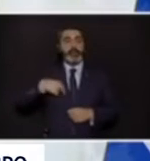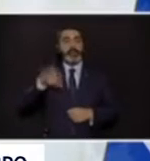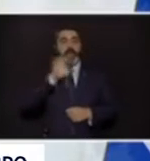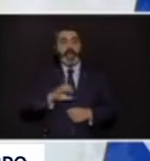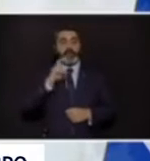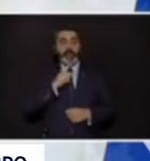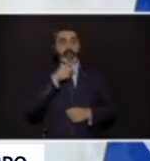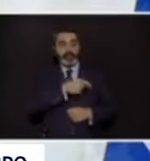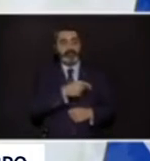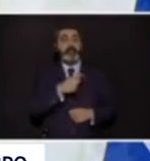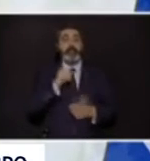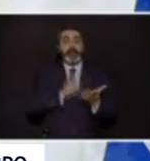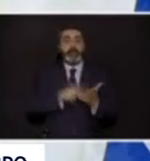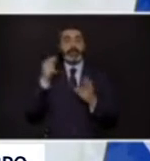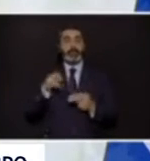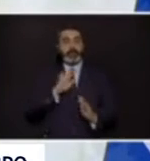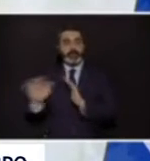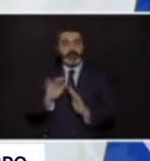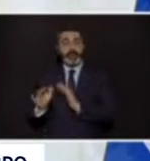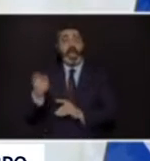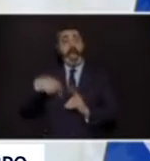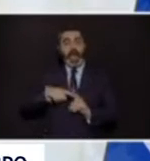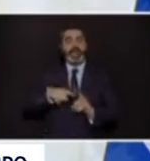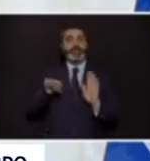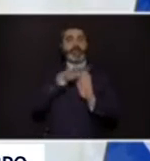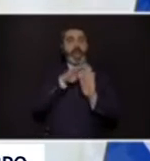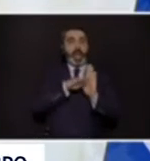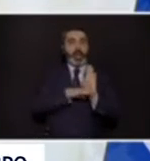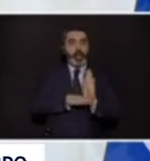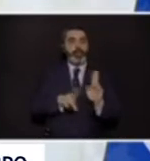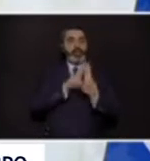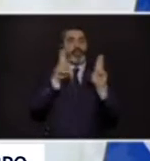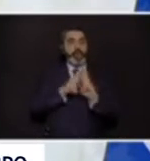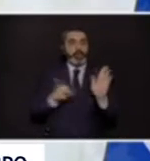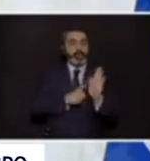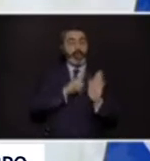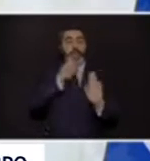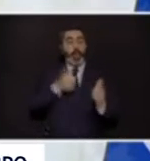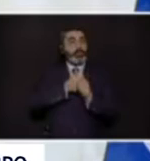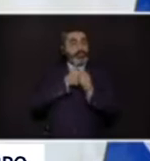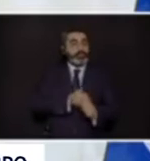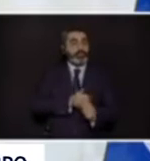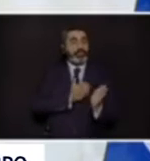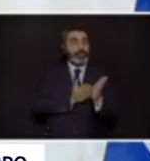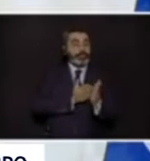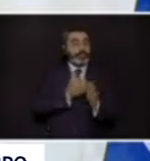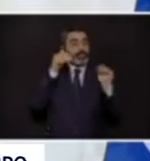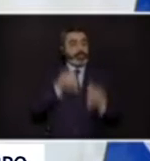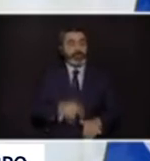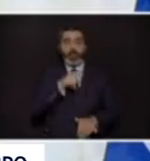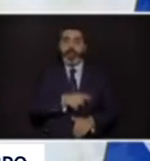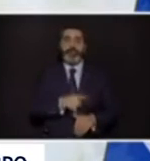προστατεύετε τα σύνορα μας και ταυτόχρονα όμως να επιδιδύετε σεβασμό για το διεθνές δίκαιο και για τα ανθρώπινα δικαιώματα.